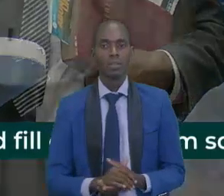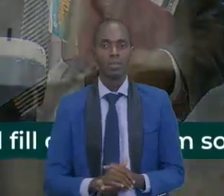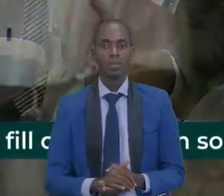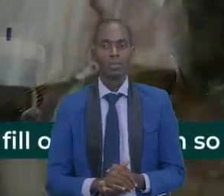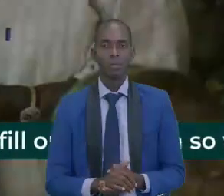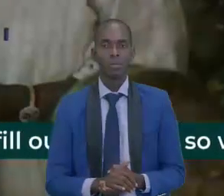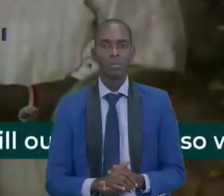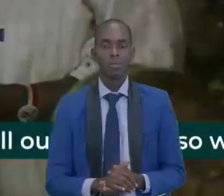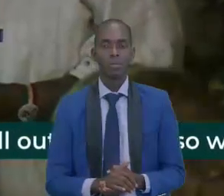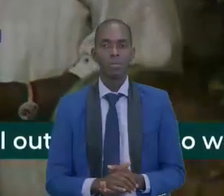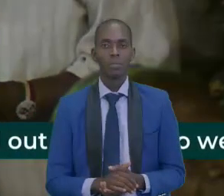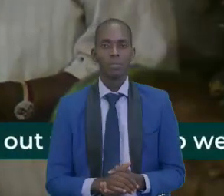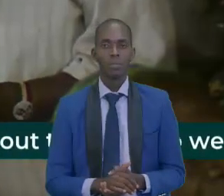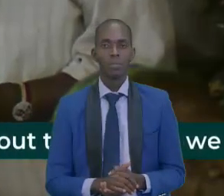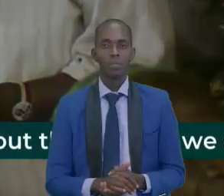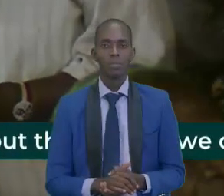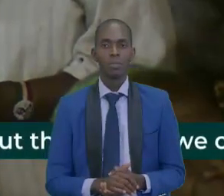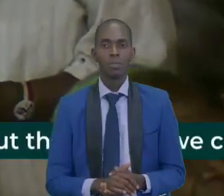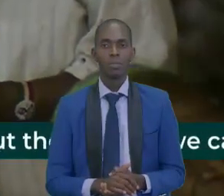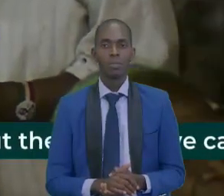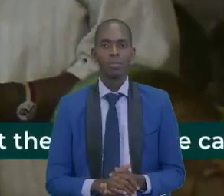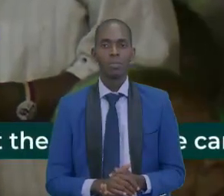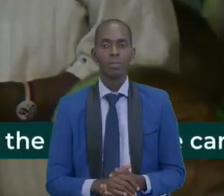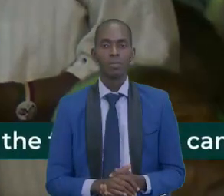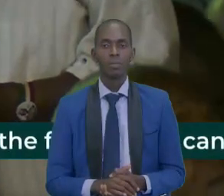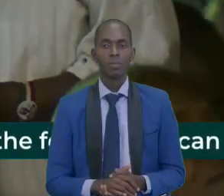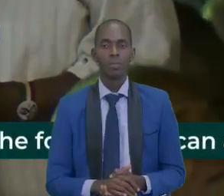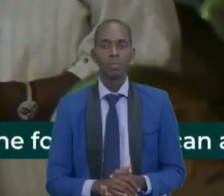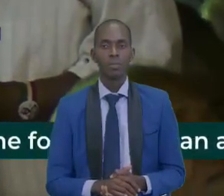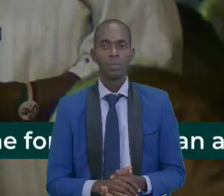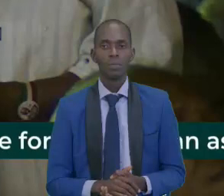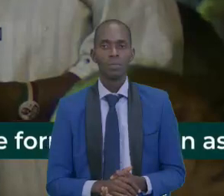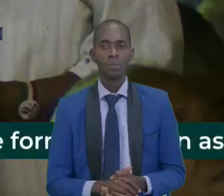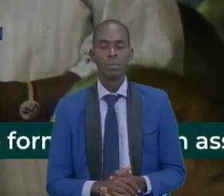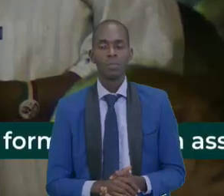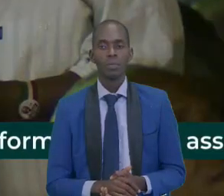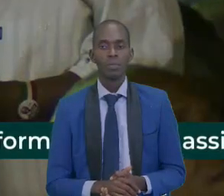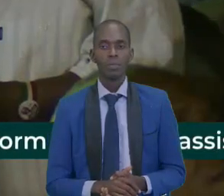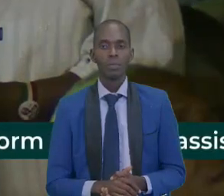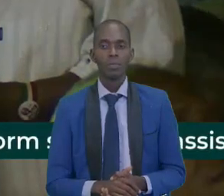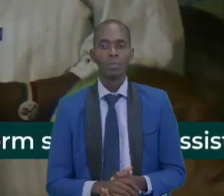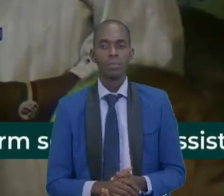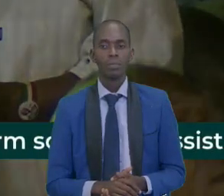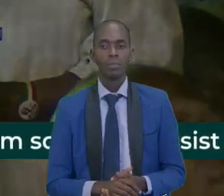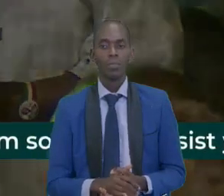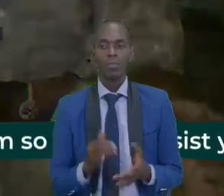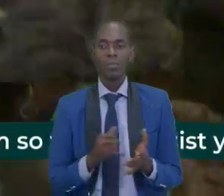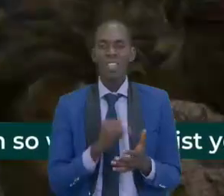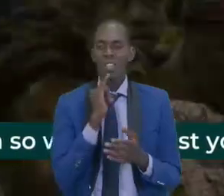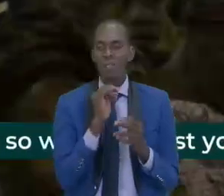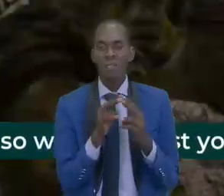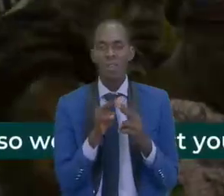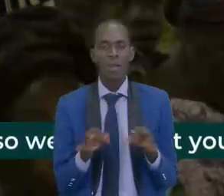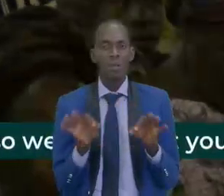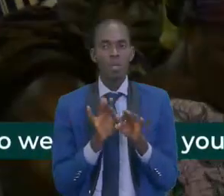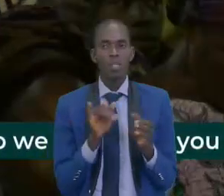C'est très important que vous veniez à ce déjeuner avec Jésus-Christ. It's very important that you come to that